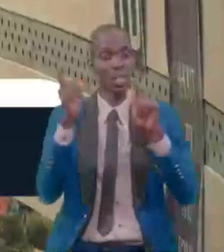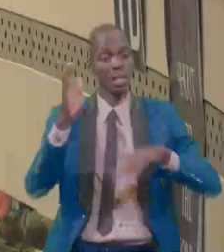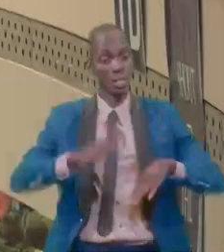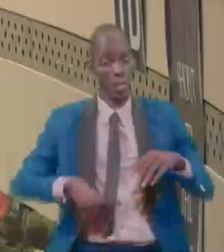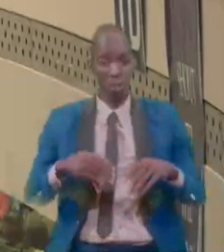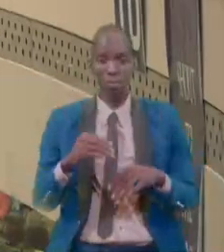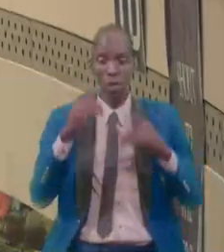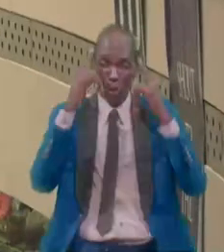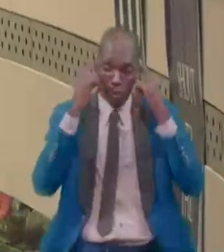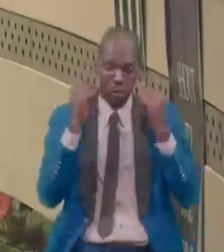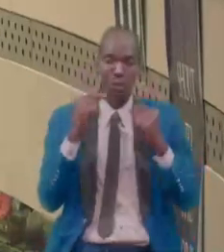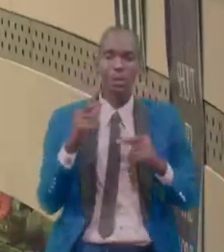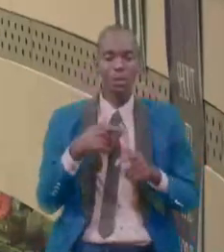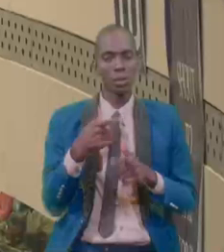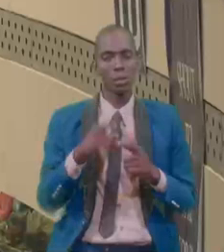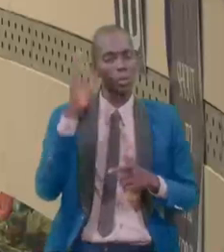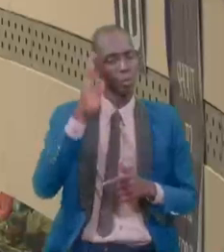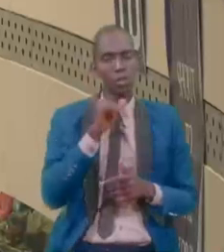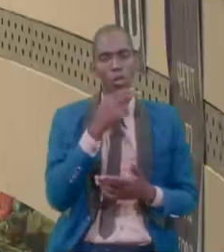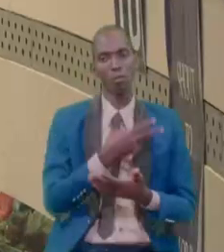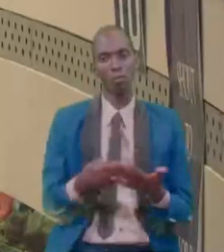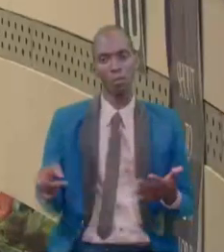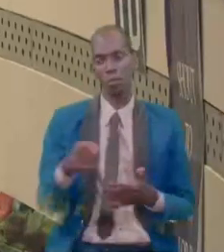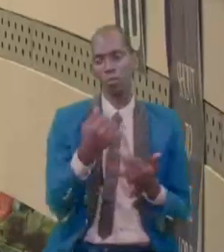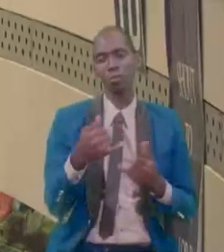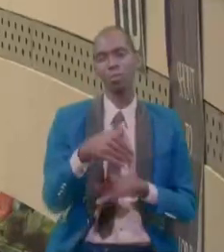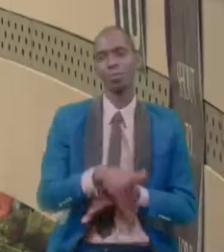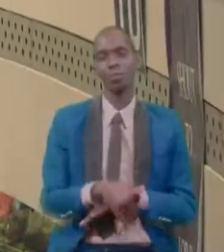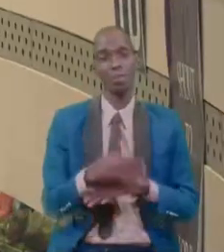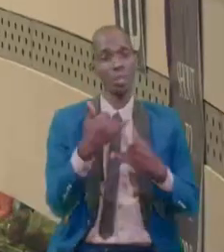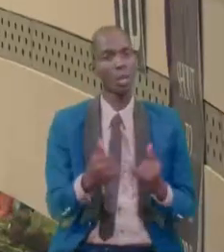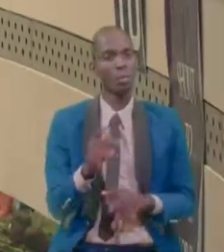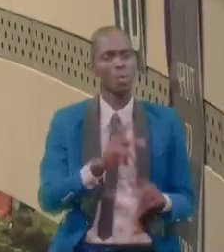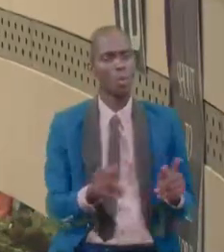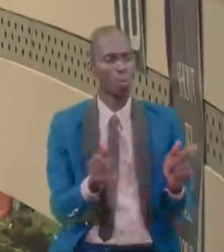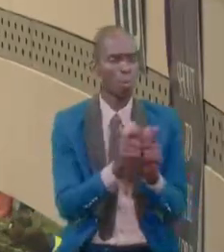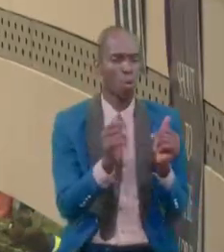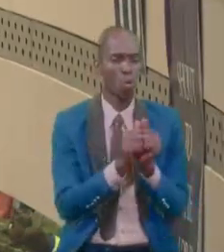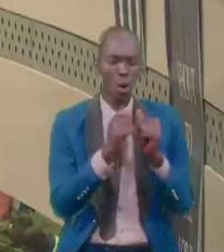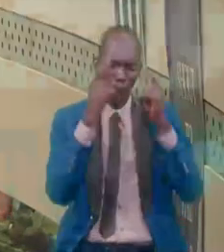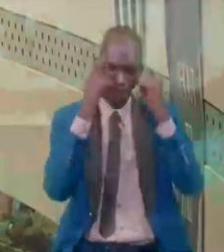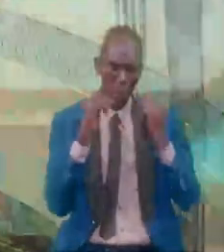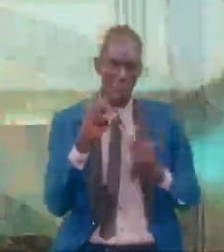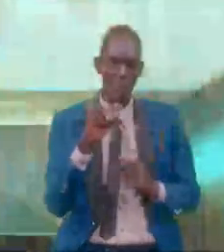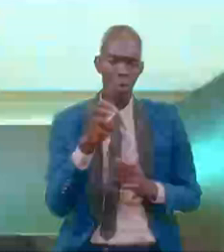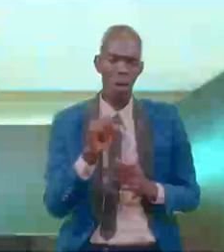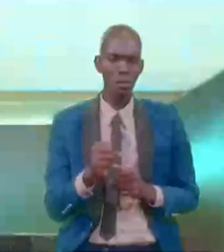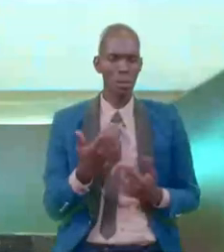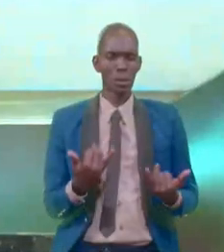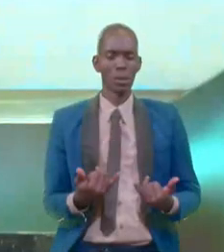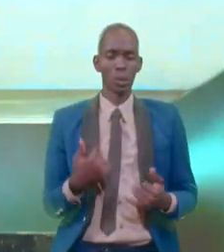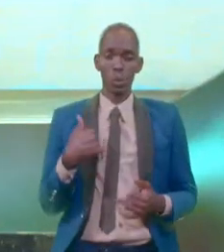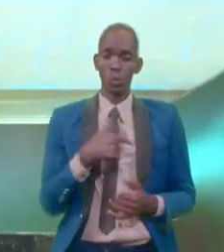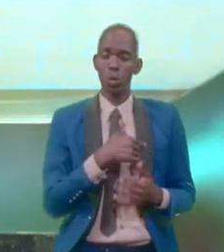soir. Le peuple vint à Moïse et dit, nous avons péché car nous